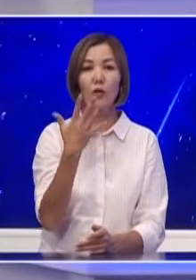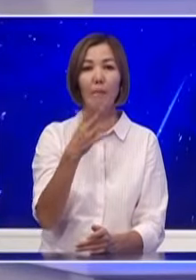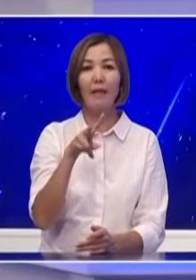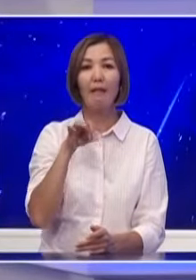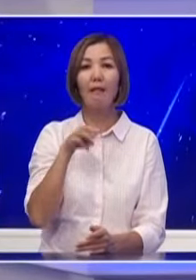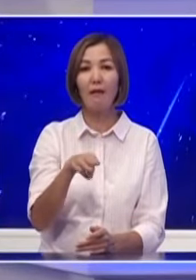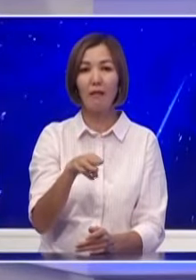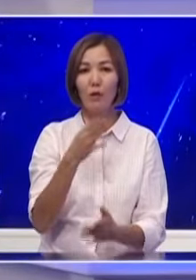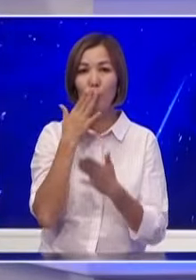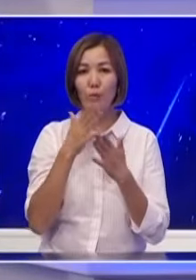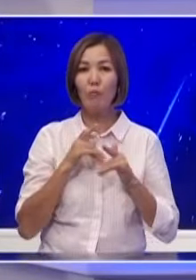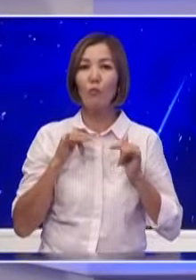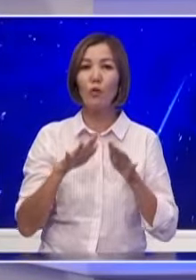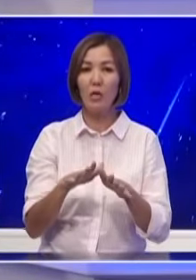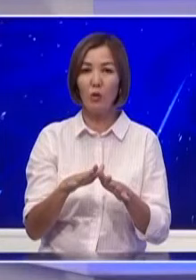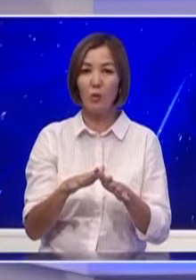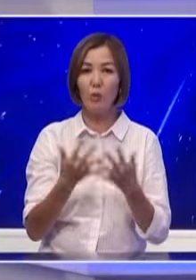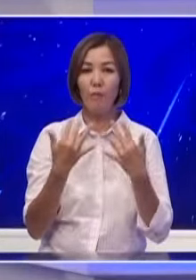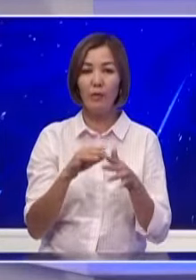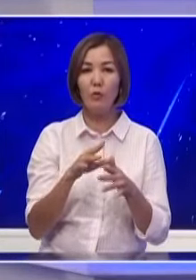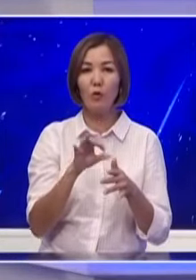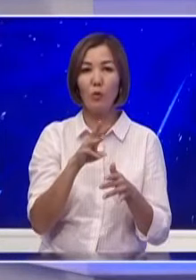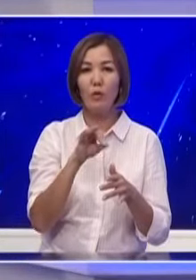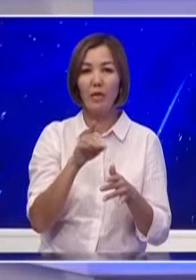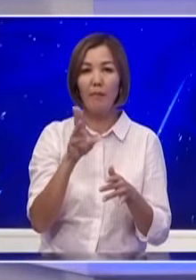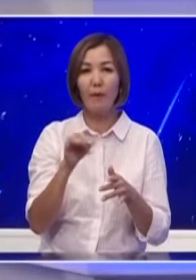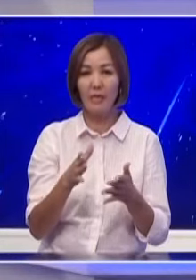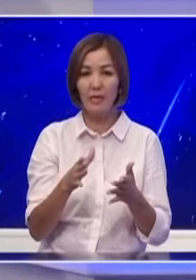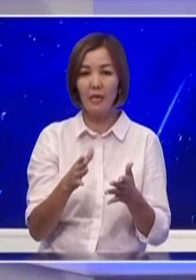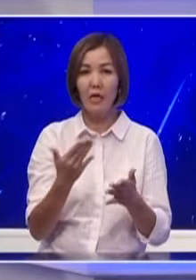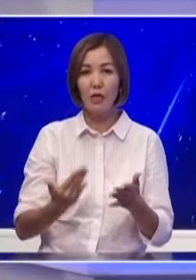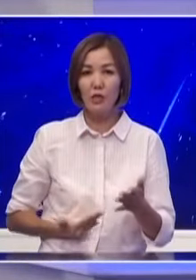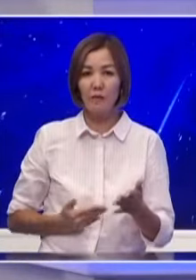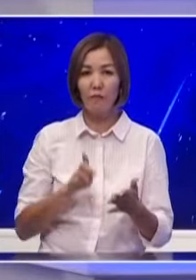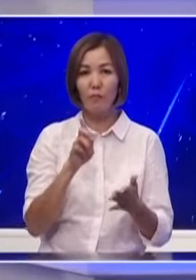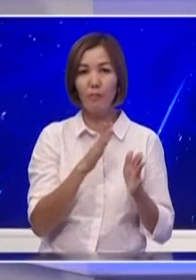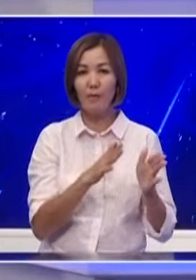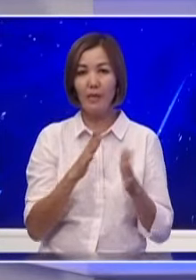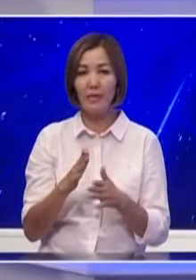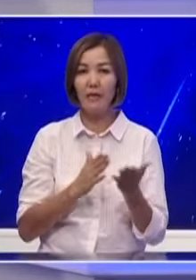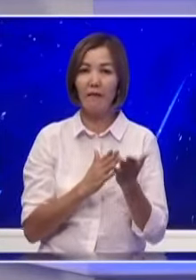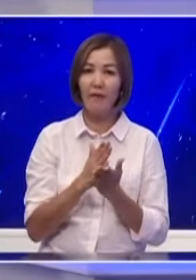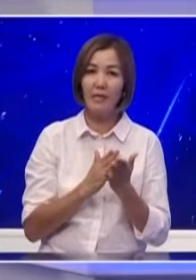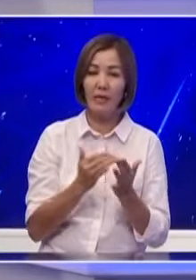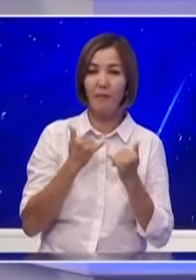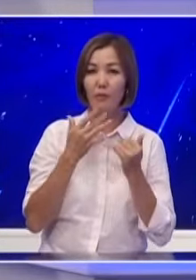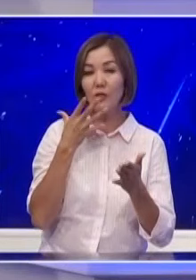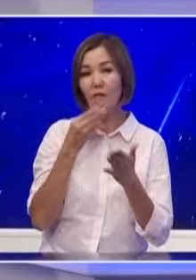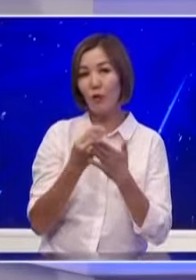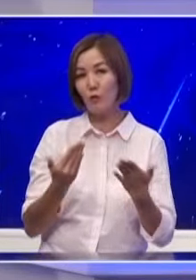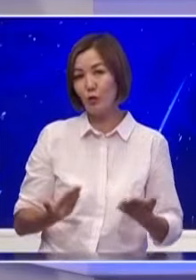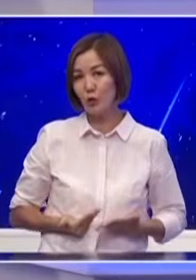В 45 лет любимому делу в поселке Отиген-Батыр Илийского района живет библиотекарь-ветеран, посвятившая всю